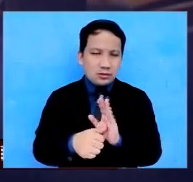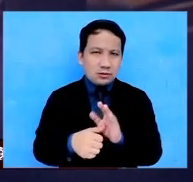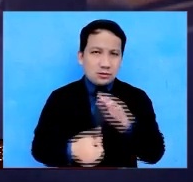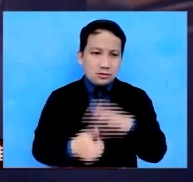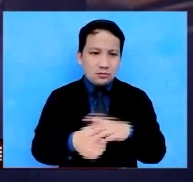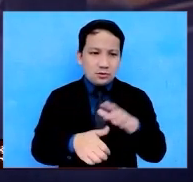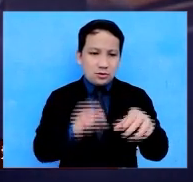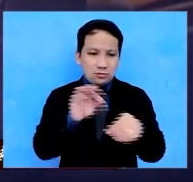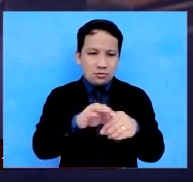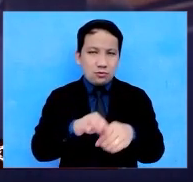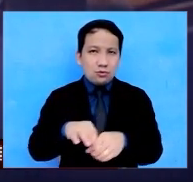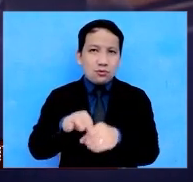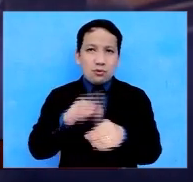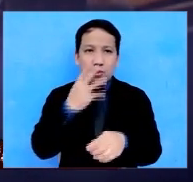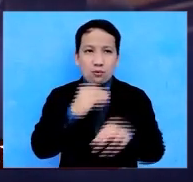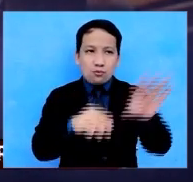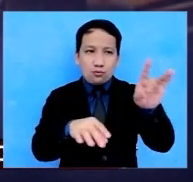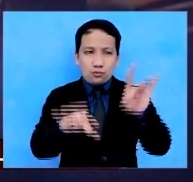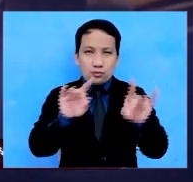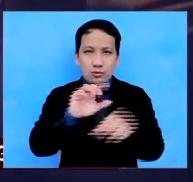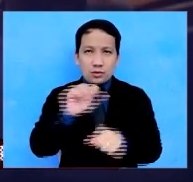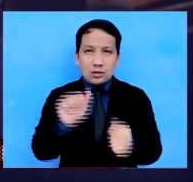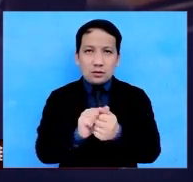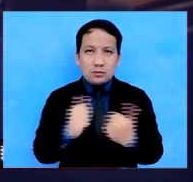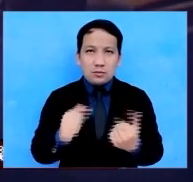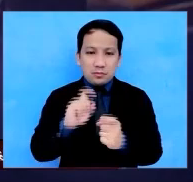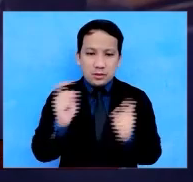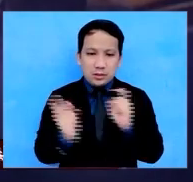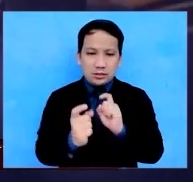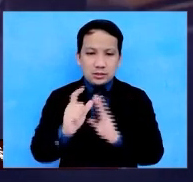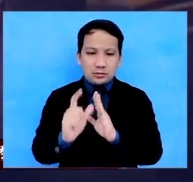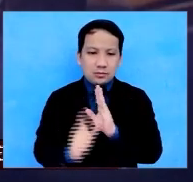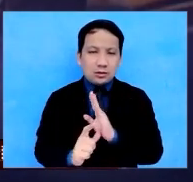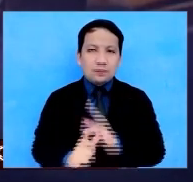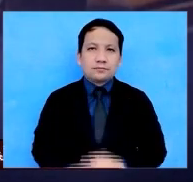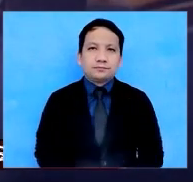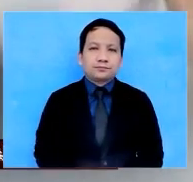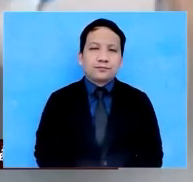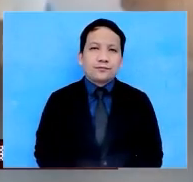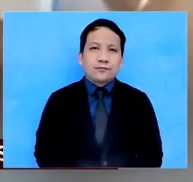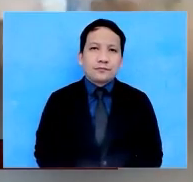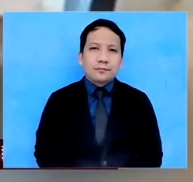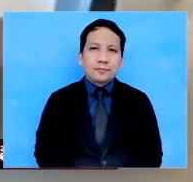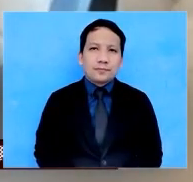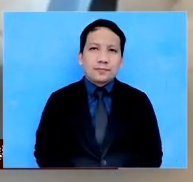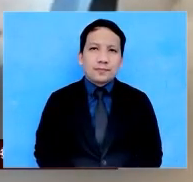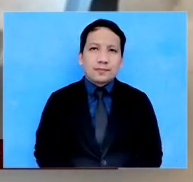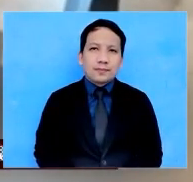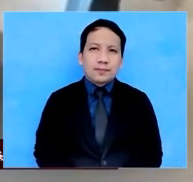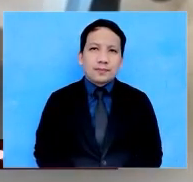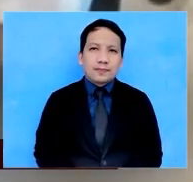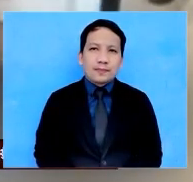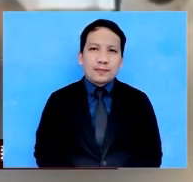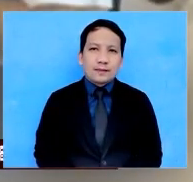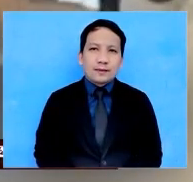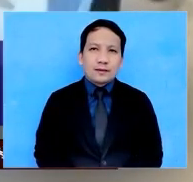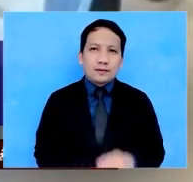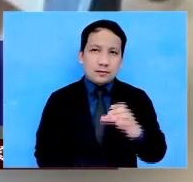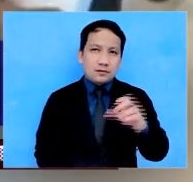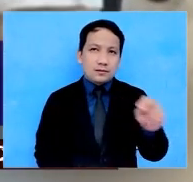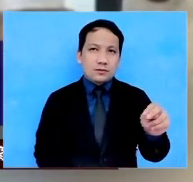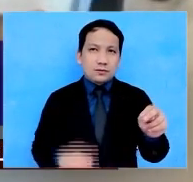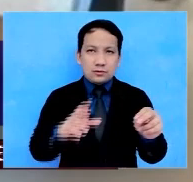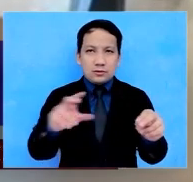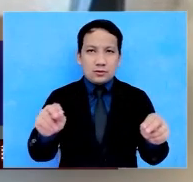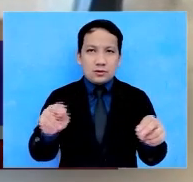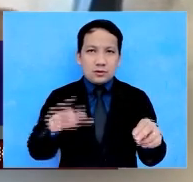taong bayan ang mga magiging delegadong mag-aamyenda sa saligang batas. We should go CONCON. Hindi ba? Eh, alam naman